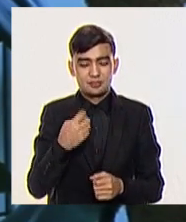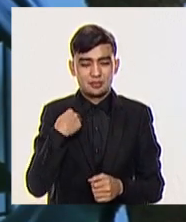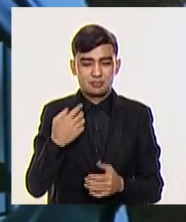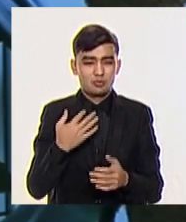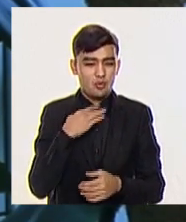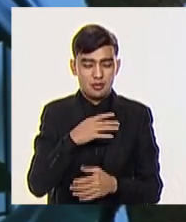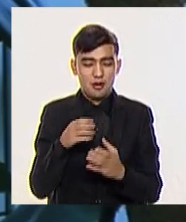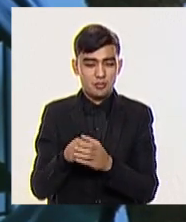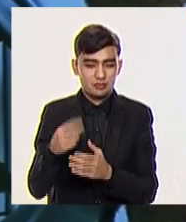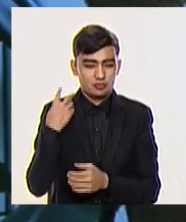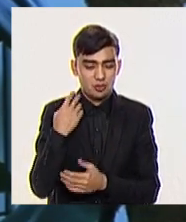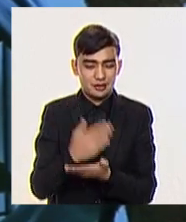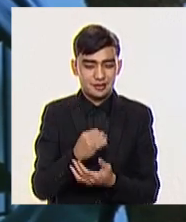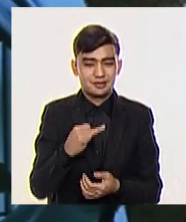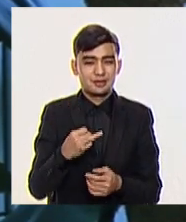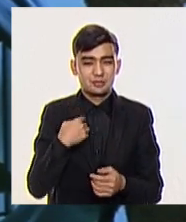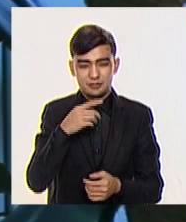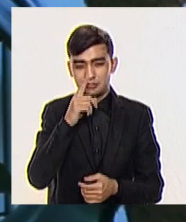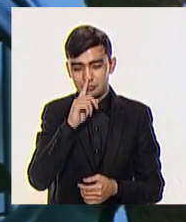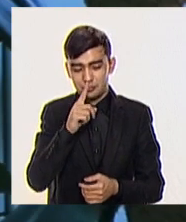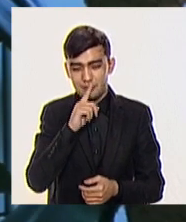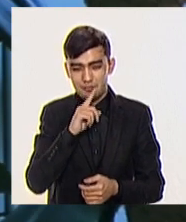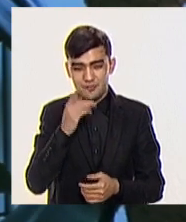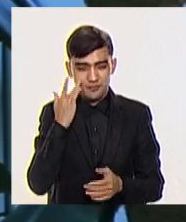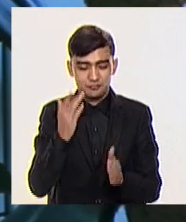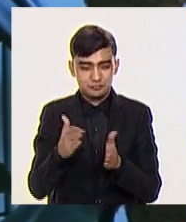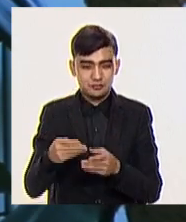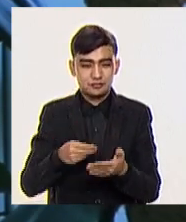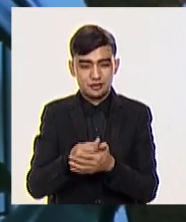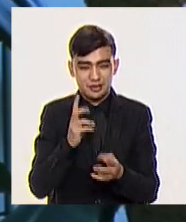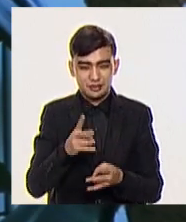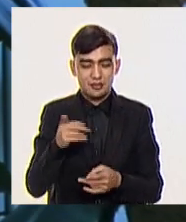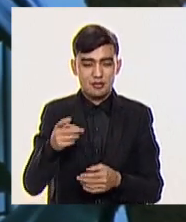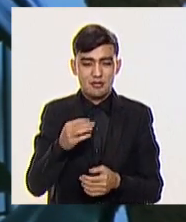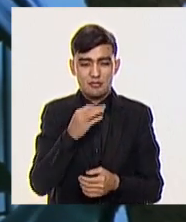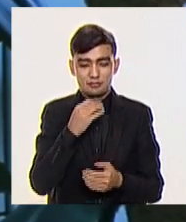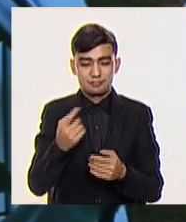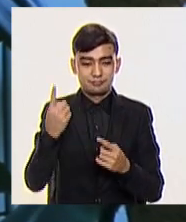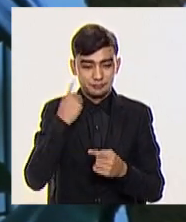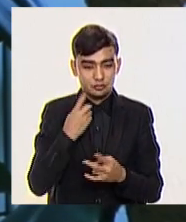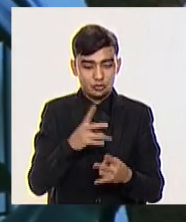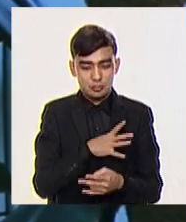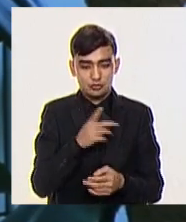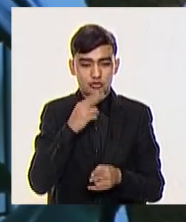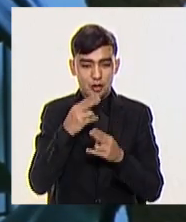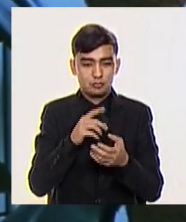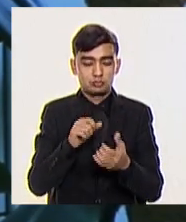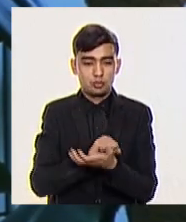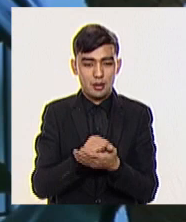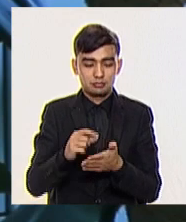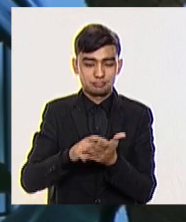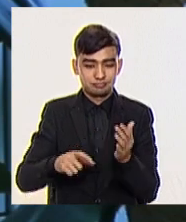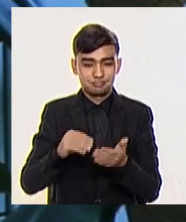қарызбыз. Еңбекақыларды аймай төлеп отырмыз. Жұмысшылардың алдын ала ескертпей шу шығару дұрыс емес. Қағаз түрінде шағымдарын жеткізу керек